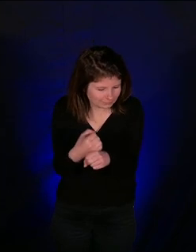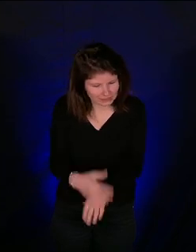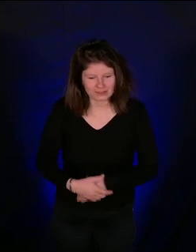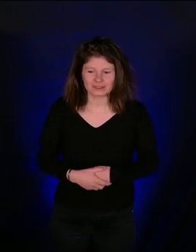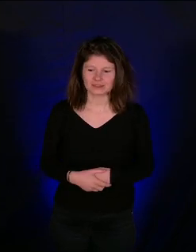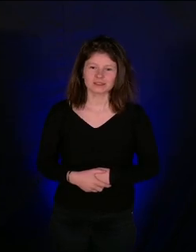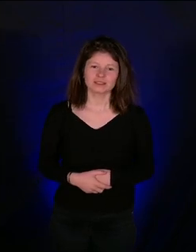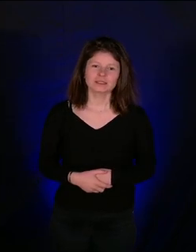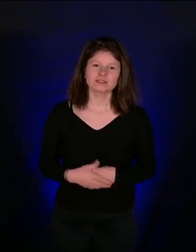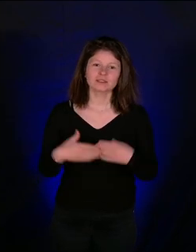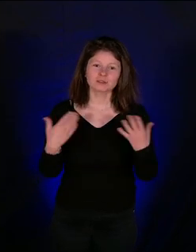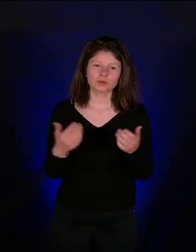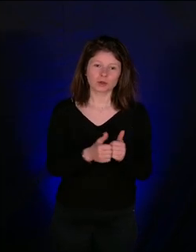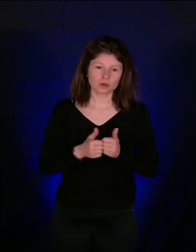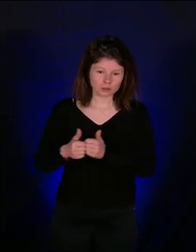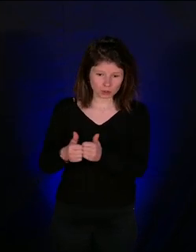nous allons donc ensemble